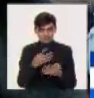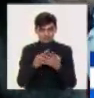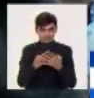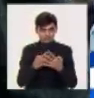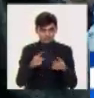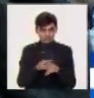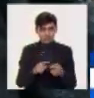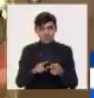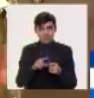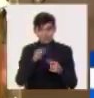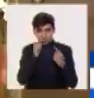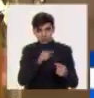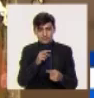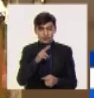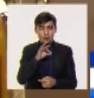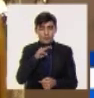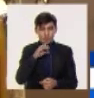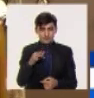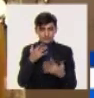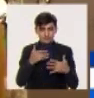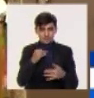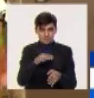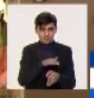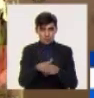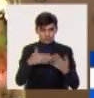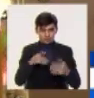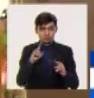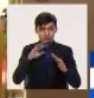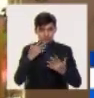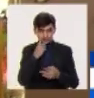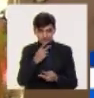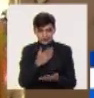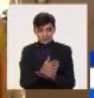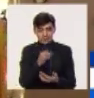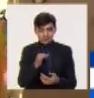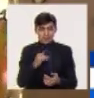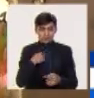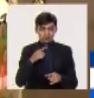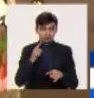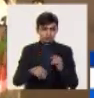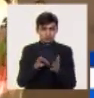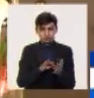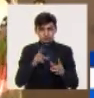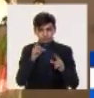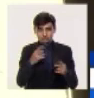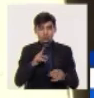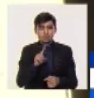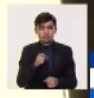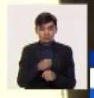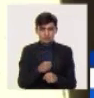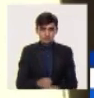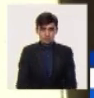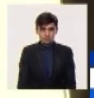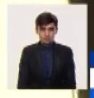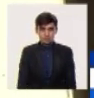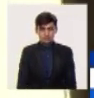рабица против комаров. Но тут переполнено, вы же видите, что творится. Вот мне срочно надо ехать, да, вот, а что